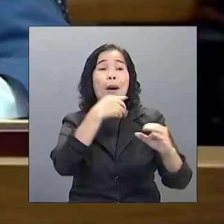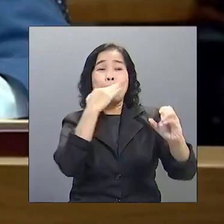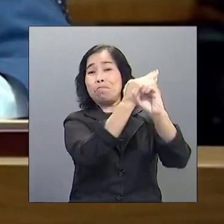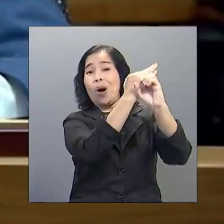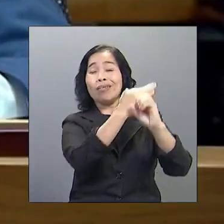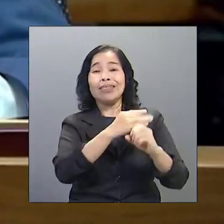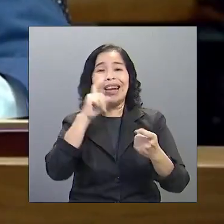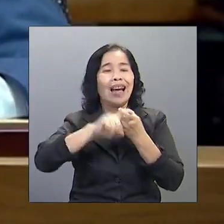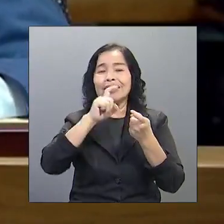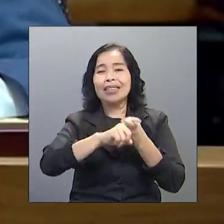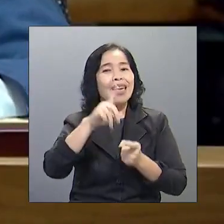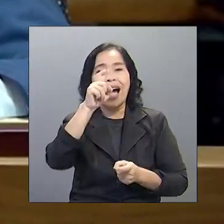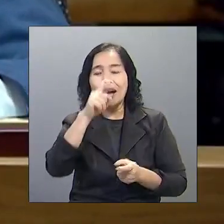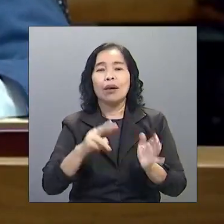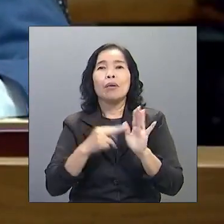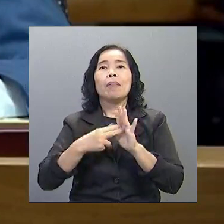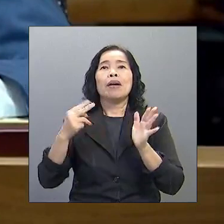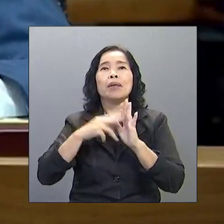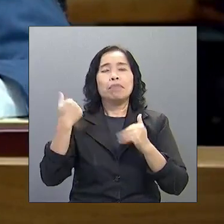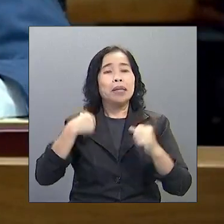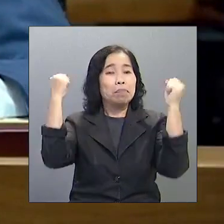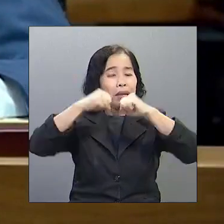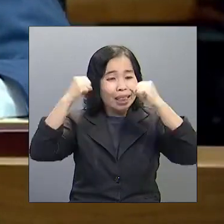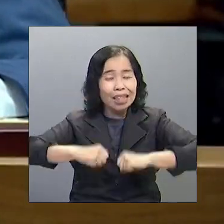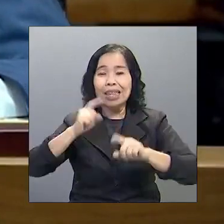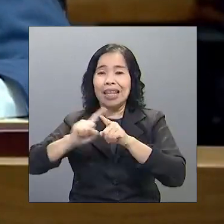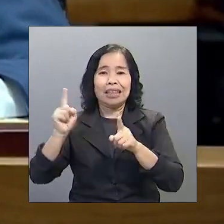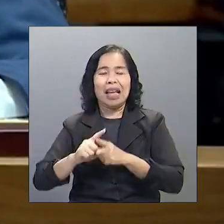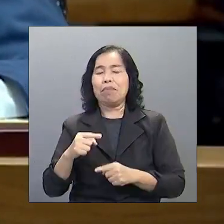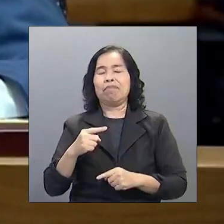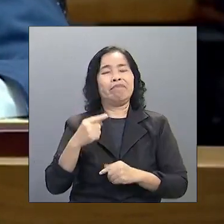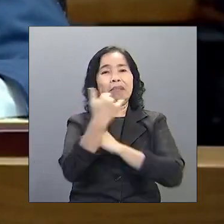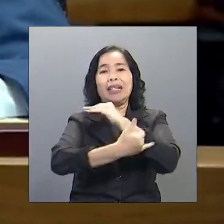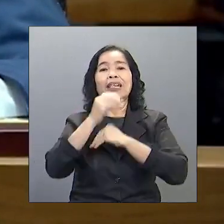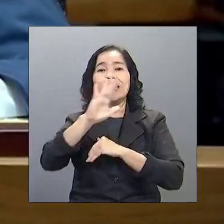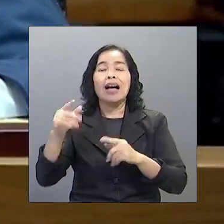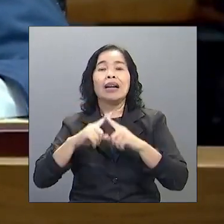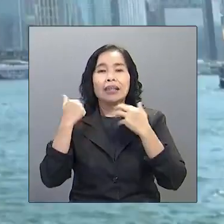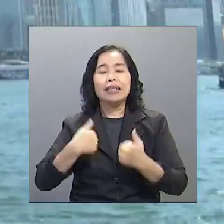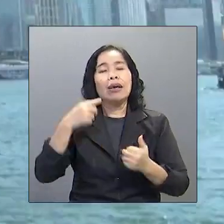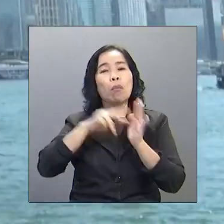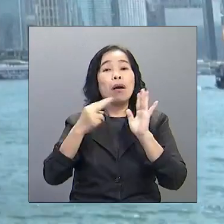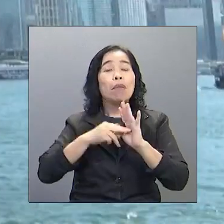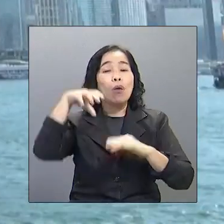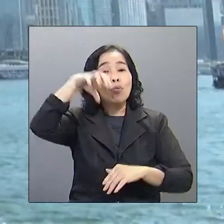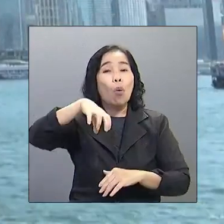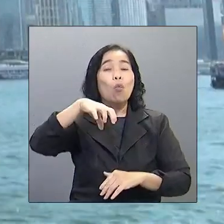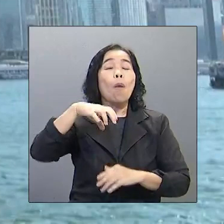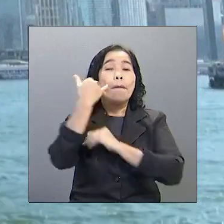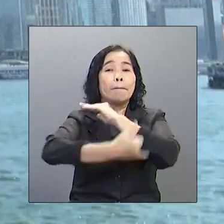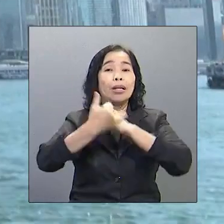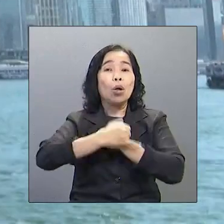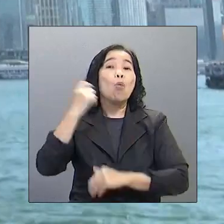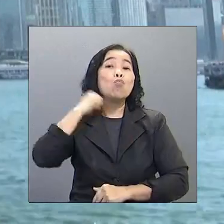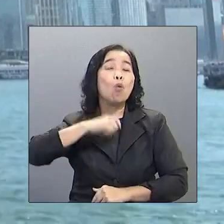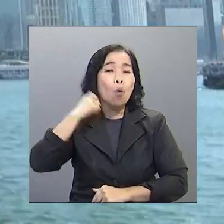วิโต้นะคะแล้วกปัดตกมัตติใดๆที่ไม่เป็ผลดีกัประเทศดังนั้นด้จดยนของห้องกลงแบนี้ค่ะนั่นหมายความวาม